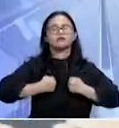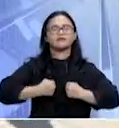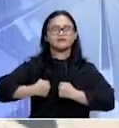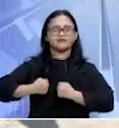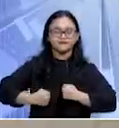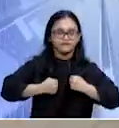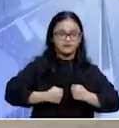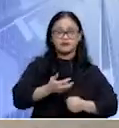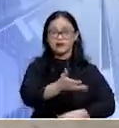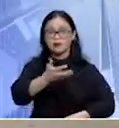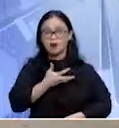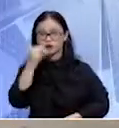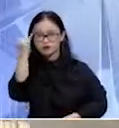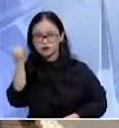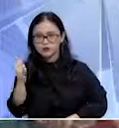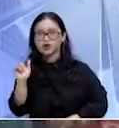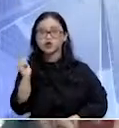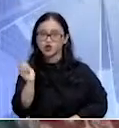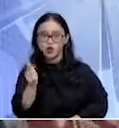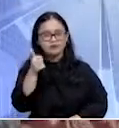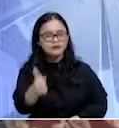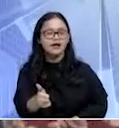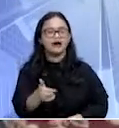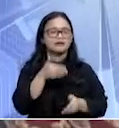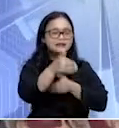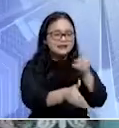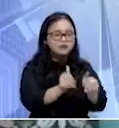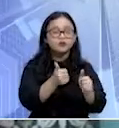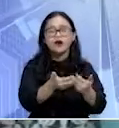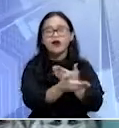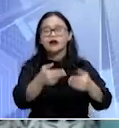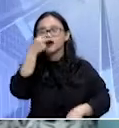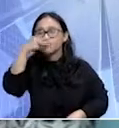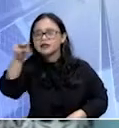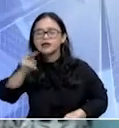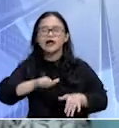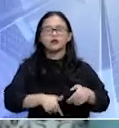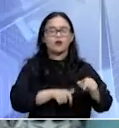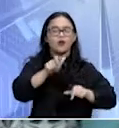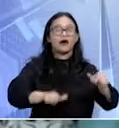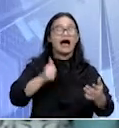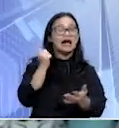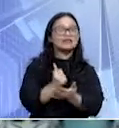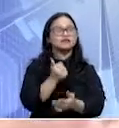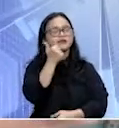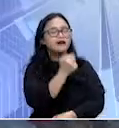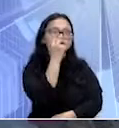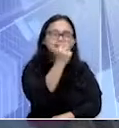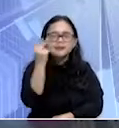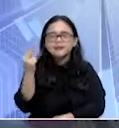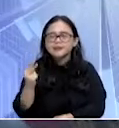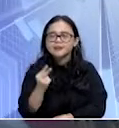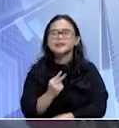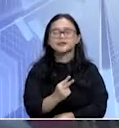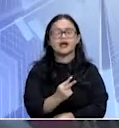Solo. Kearifan lokal ini diharapkan dapat menarik wisatawan domestik maupun internasional di tengah pandemi COVID-19.